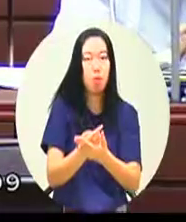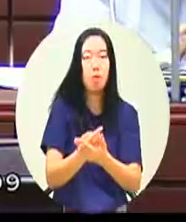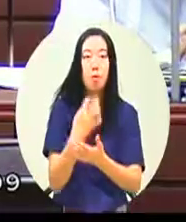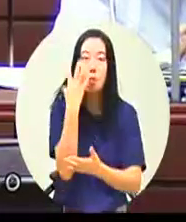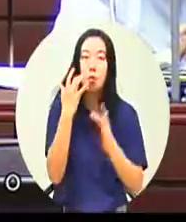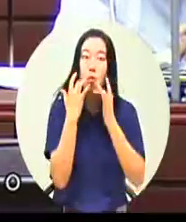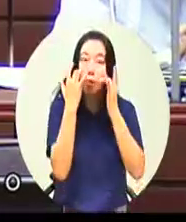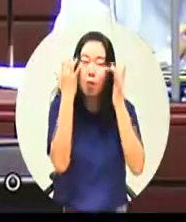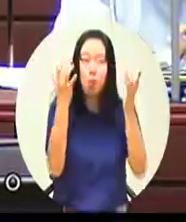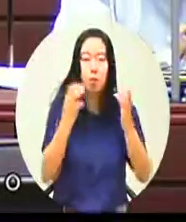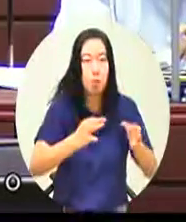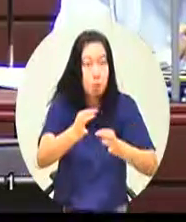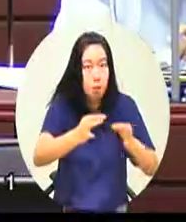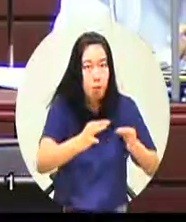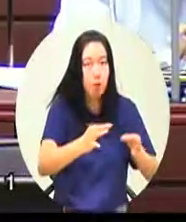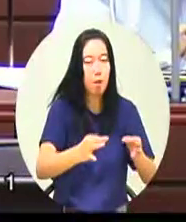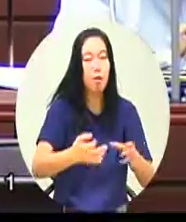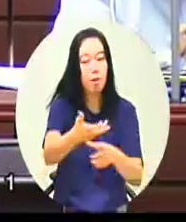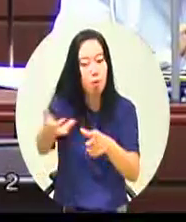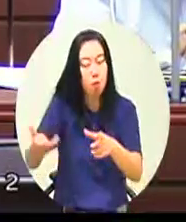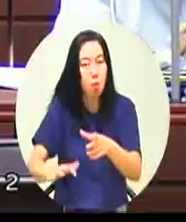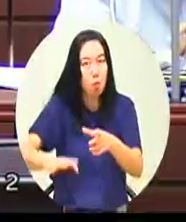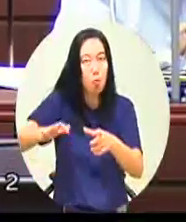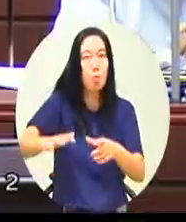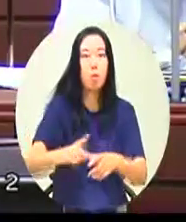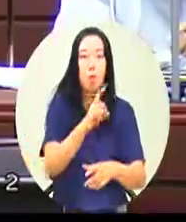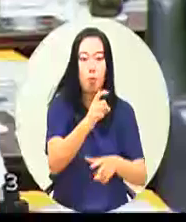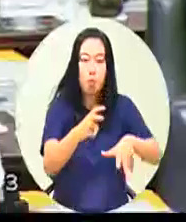新建以及自融资新建跟我们时间路的打通。